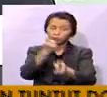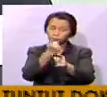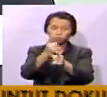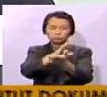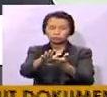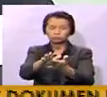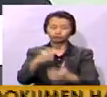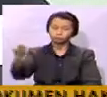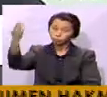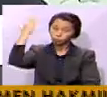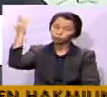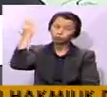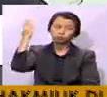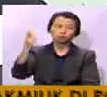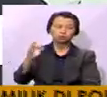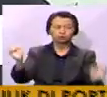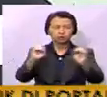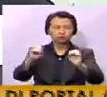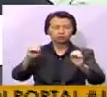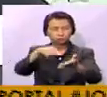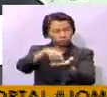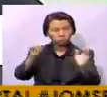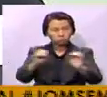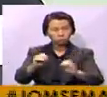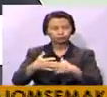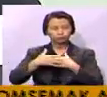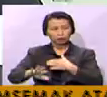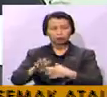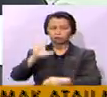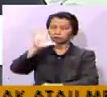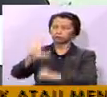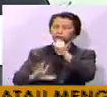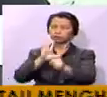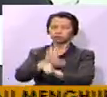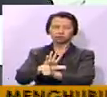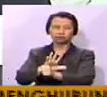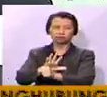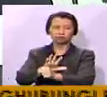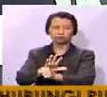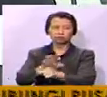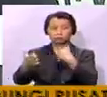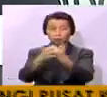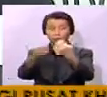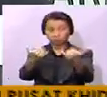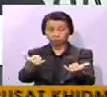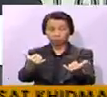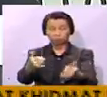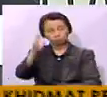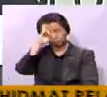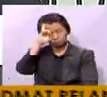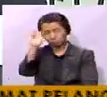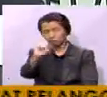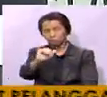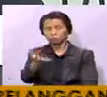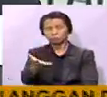bersih. Dulu tak ada jadi macam ni. Selepas 5 tahun yang sampai sekarang, masih benda yang